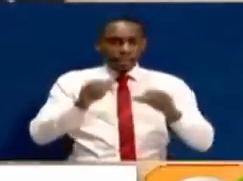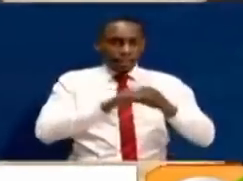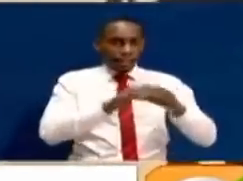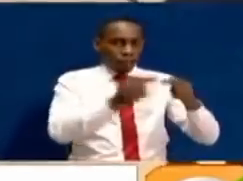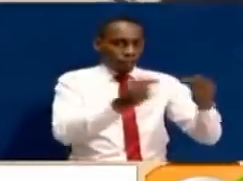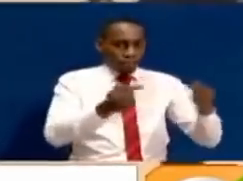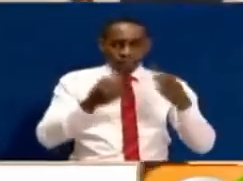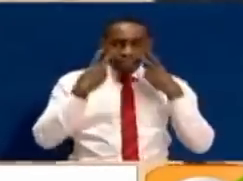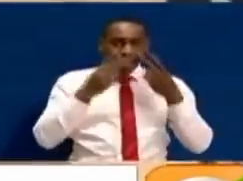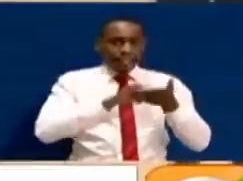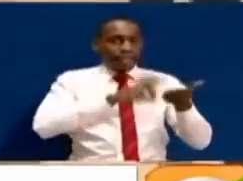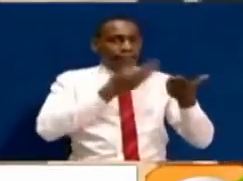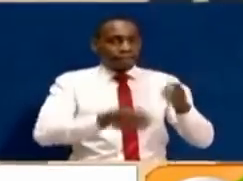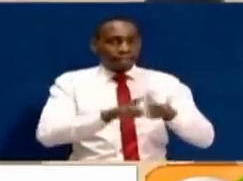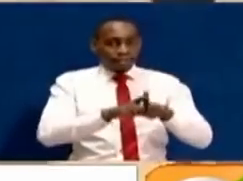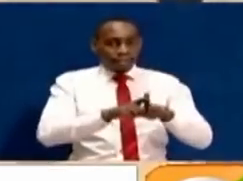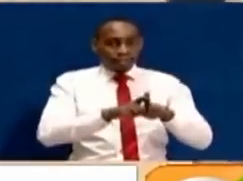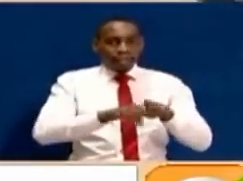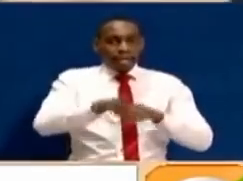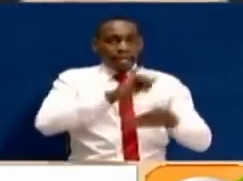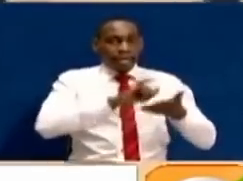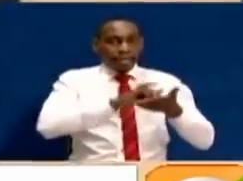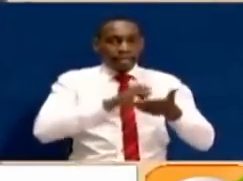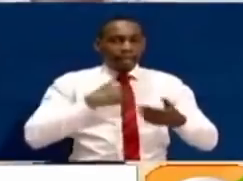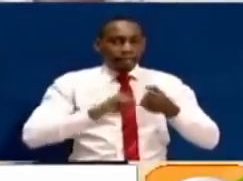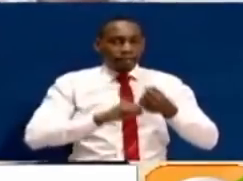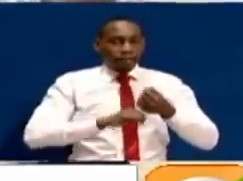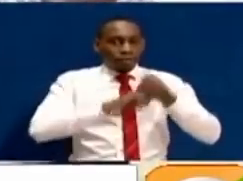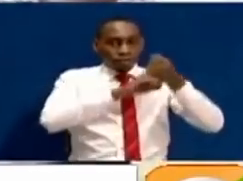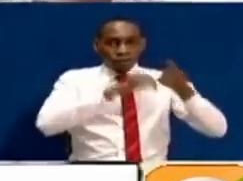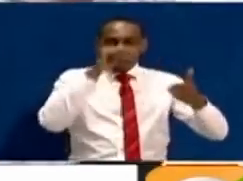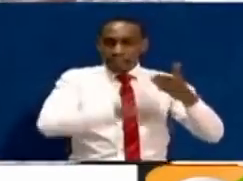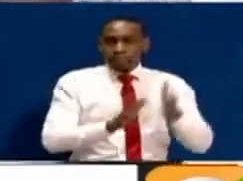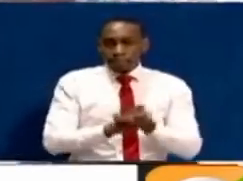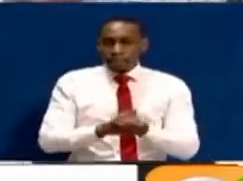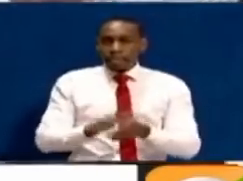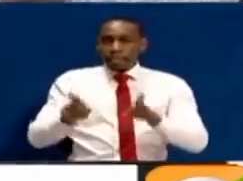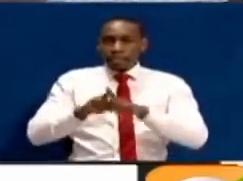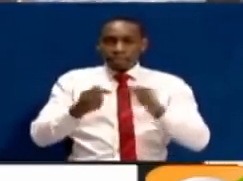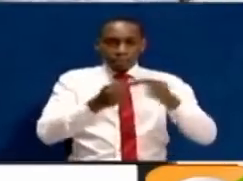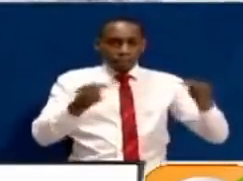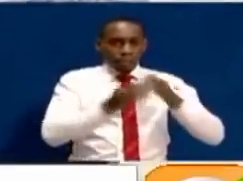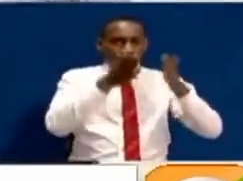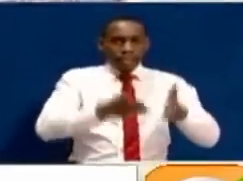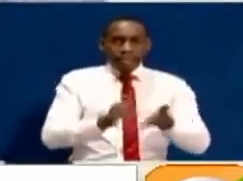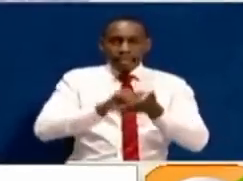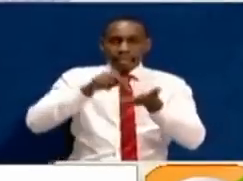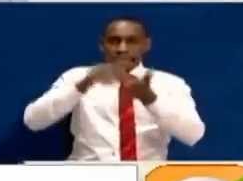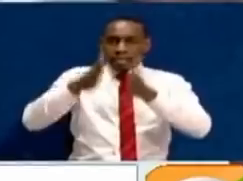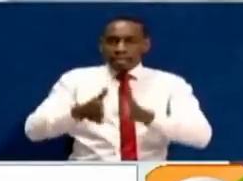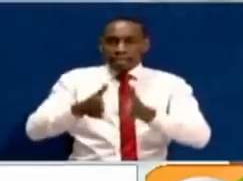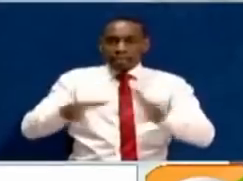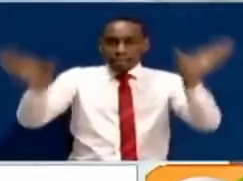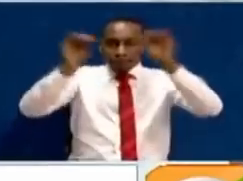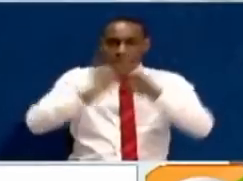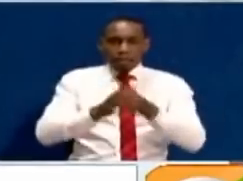Chadema wakionekana kushindwa hata kwenye baadhi ya ngome zake. Tayari kiongozi wa upinzani Tundu Lissu ambaye ni mmoja wa wagombea urais amesema chama